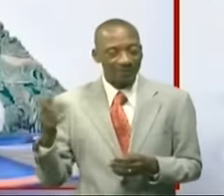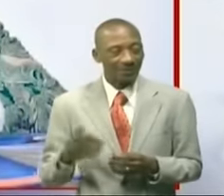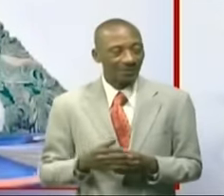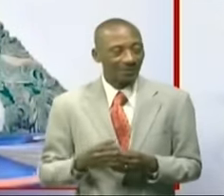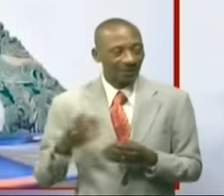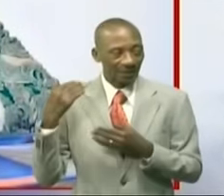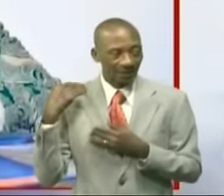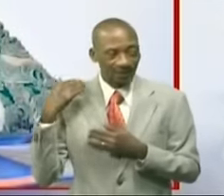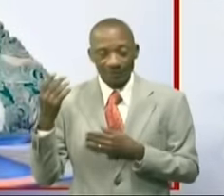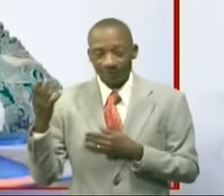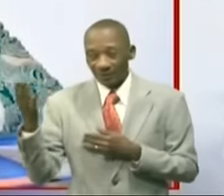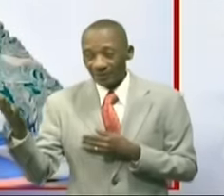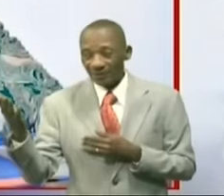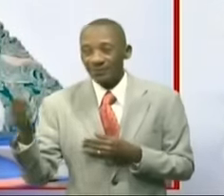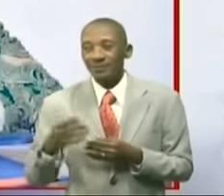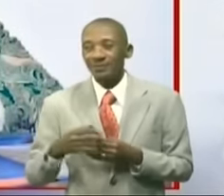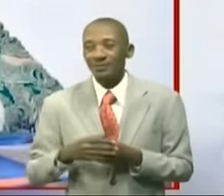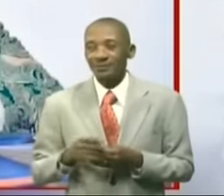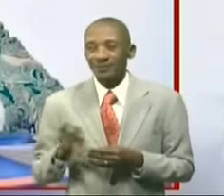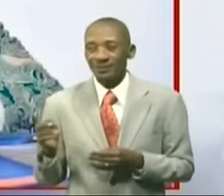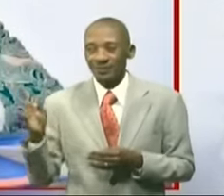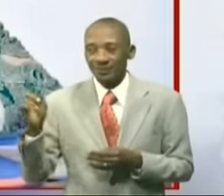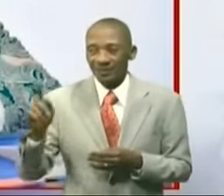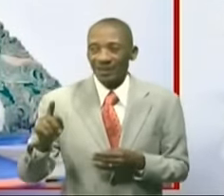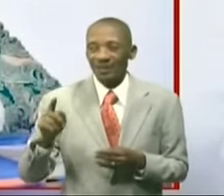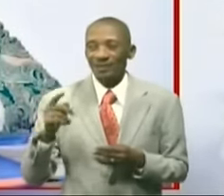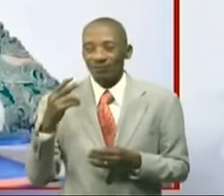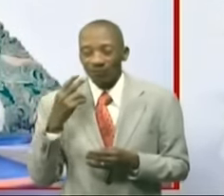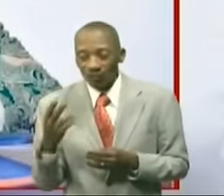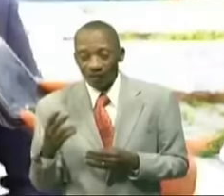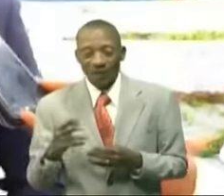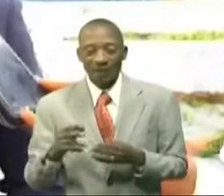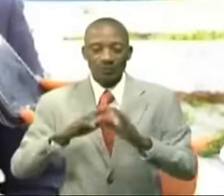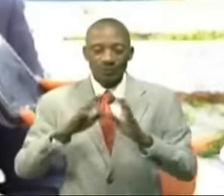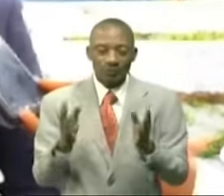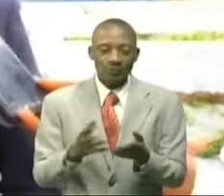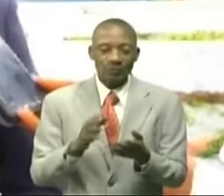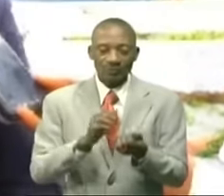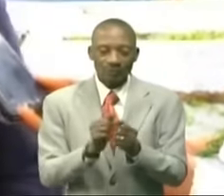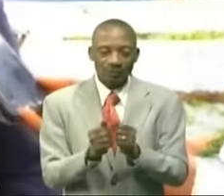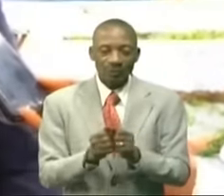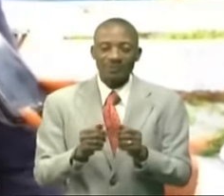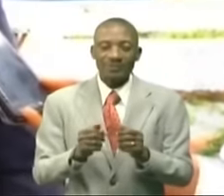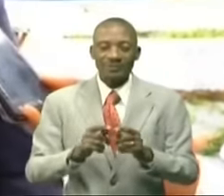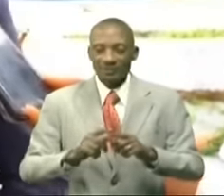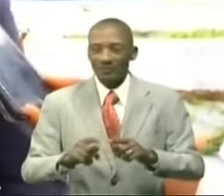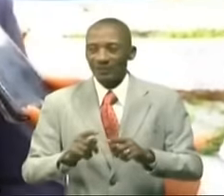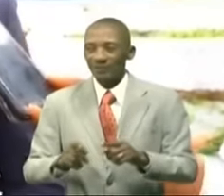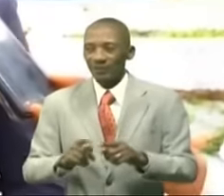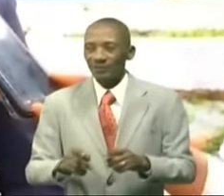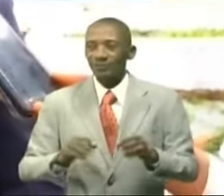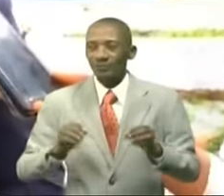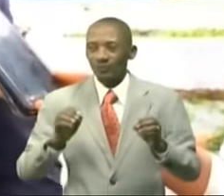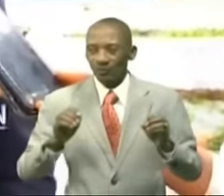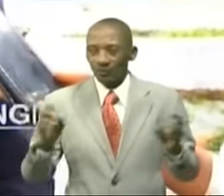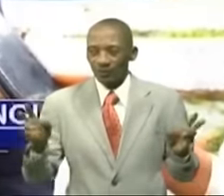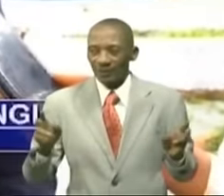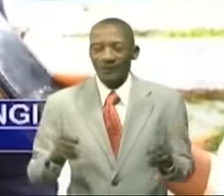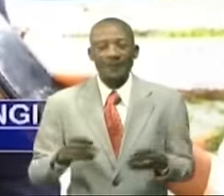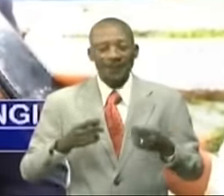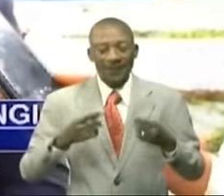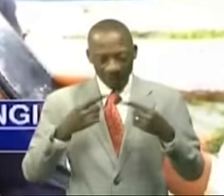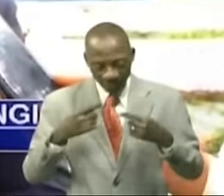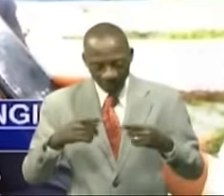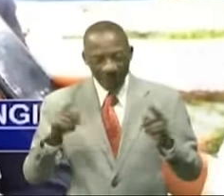chapeautée par le directeur général qui se je pense qu'il y aura une attention vraiment soutenue en particulier